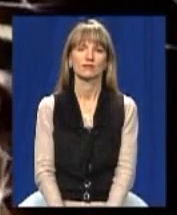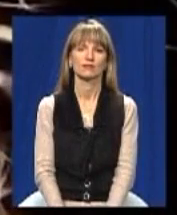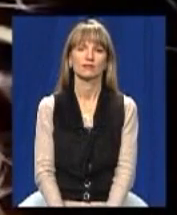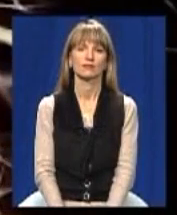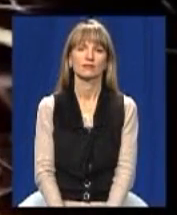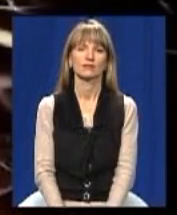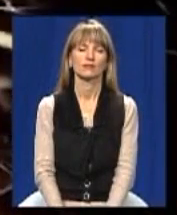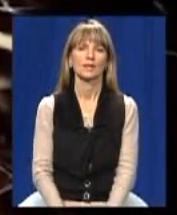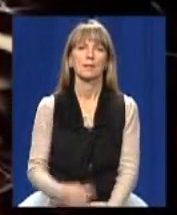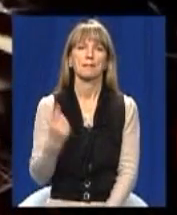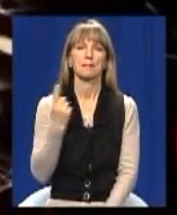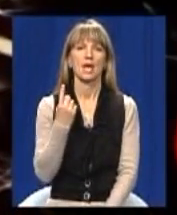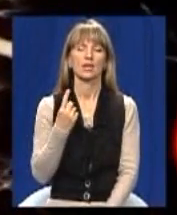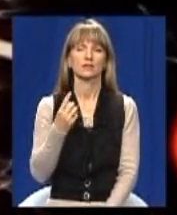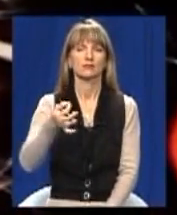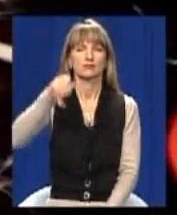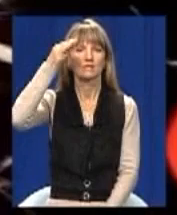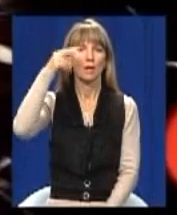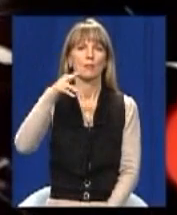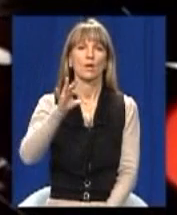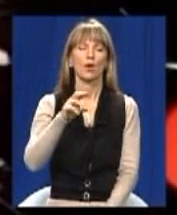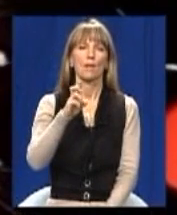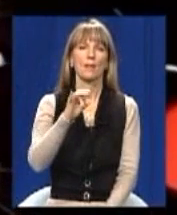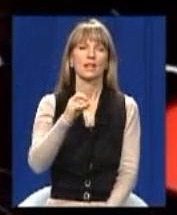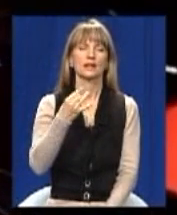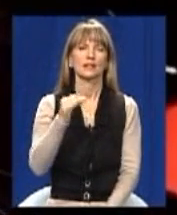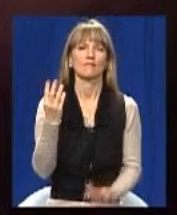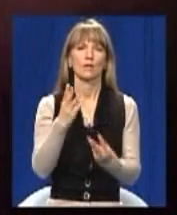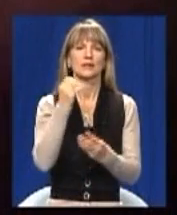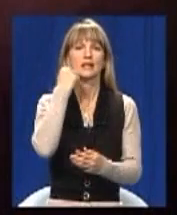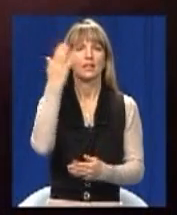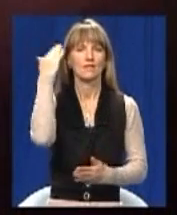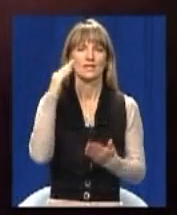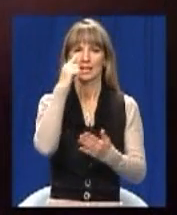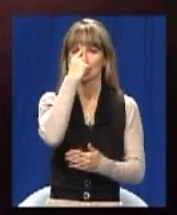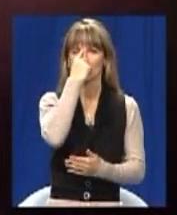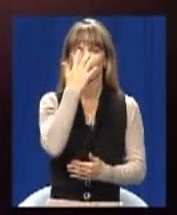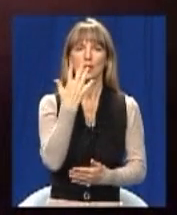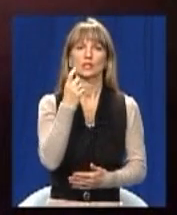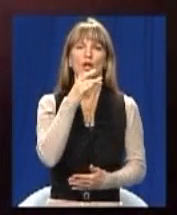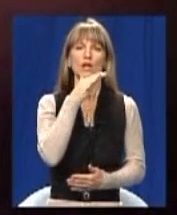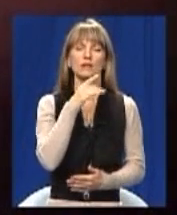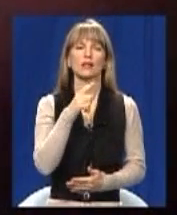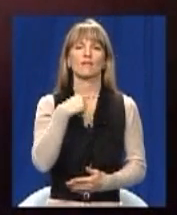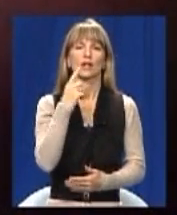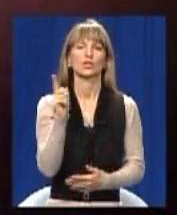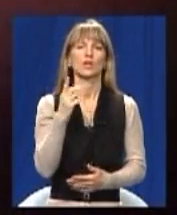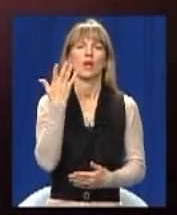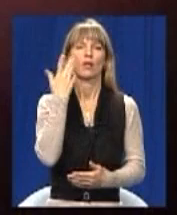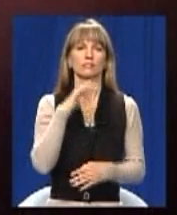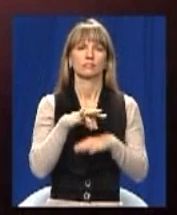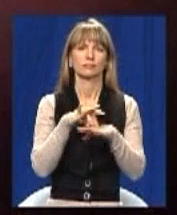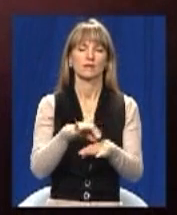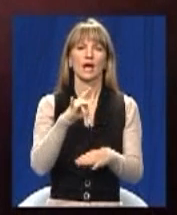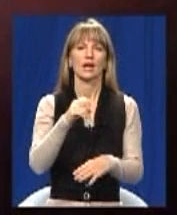подивимось. Перші згадки про бенгальський вогонь були в стародавній Індії у 5 столітті. Історики свідчать, що на жертовниках, коли проходили